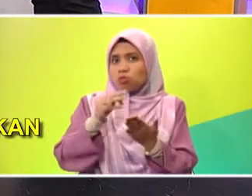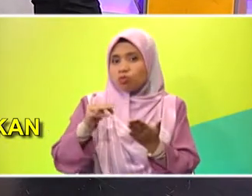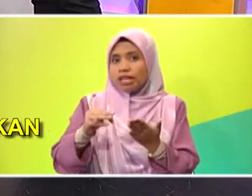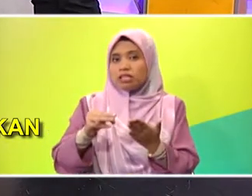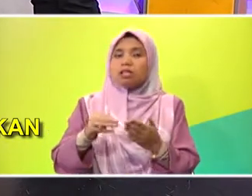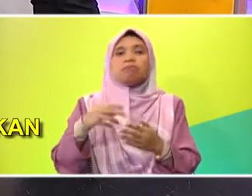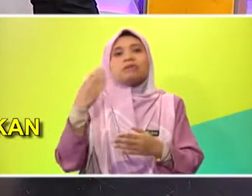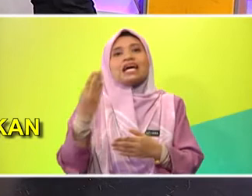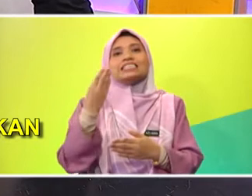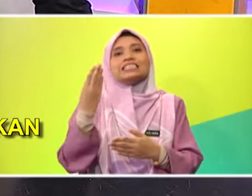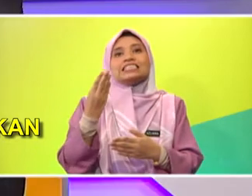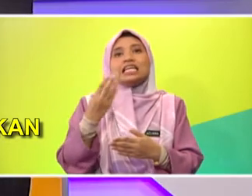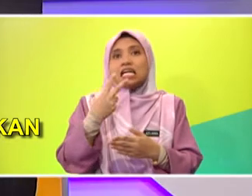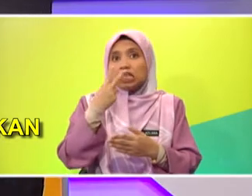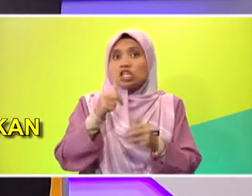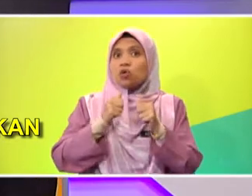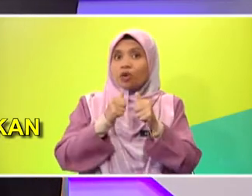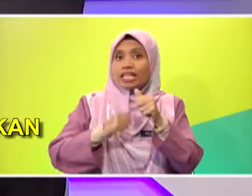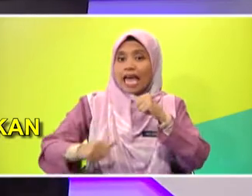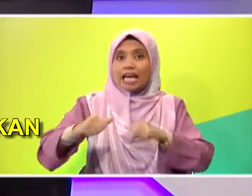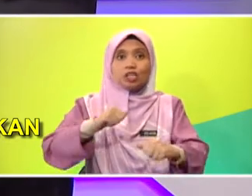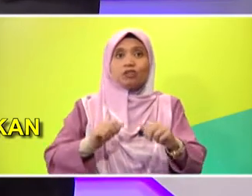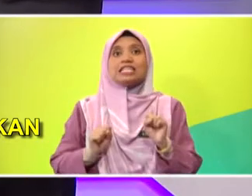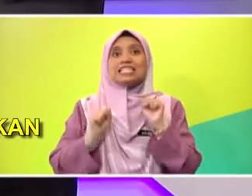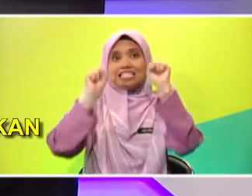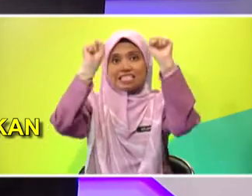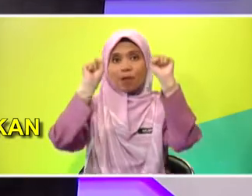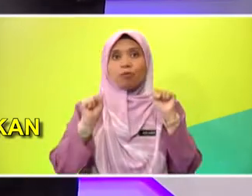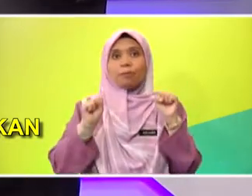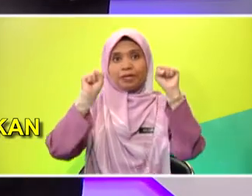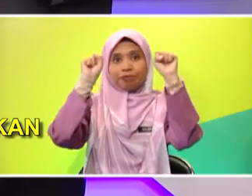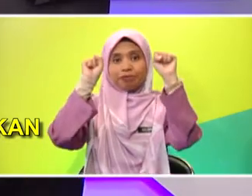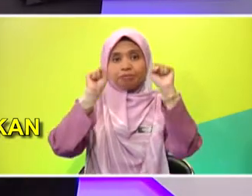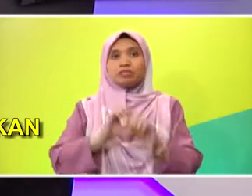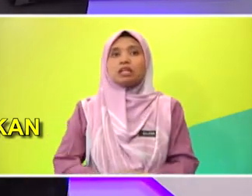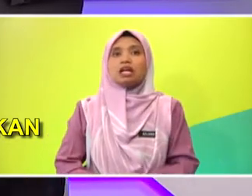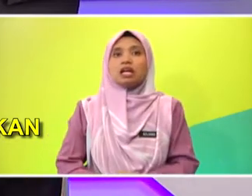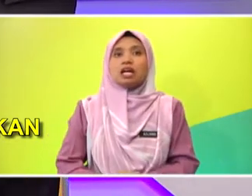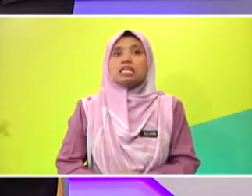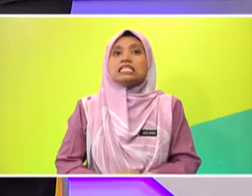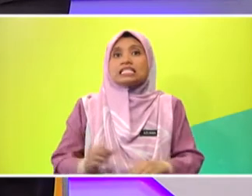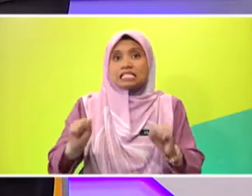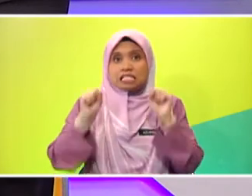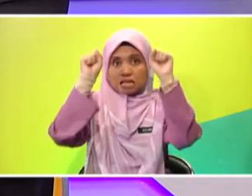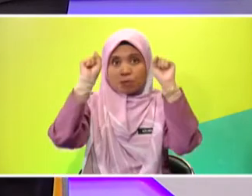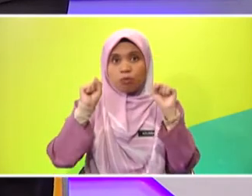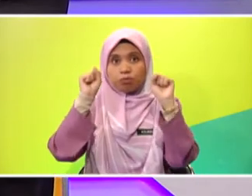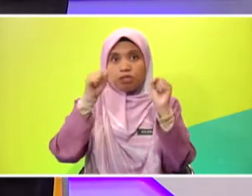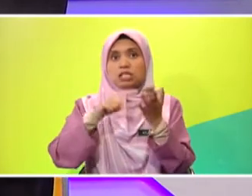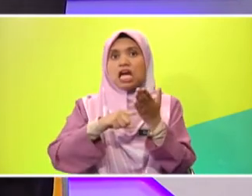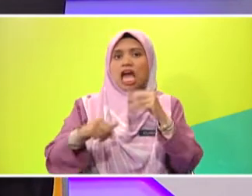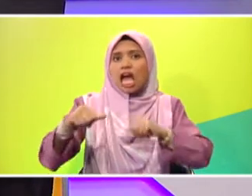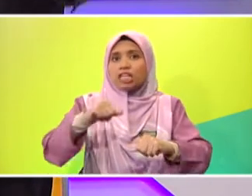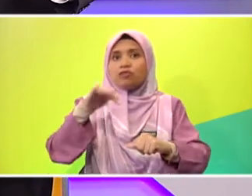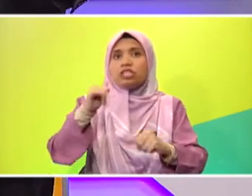pasti pernah terlibat dengan aktiviti senamrobik ini dan kita tahu Kak Ina Ya etis di sedang Robby ini adalah satu